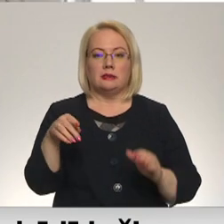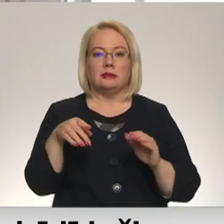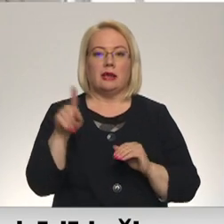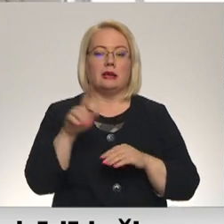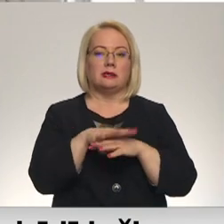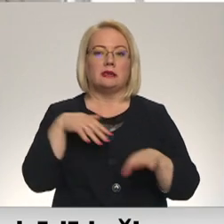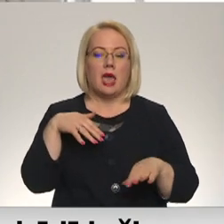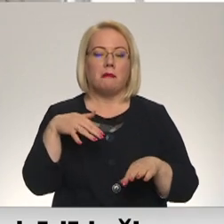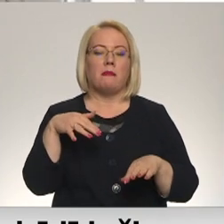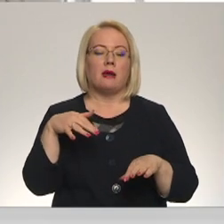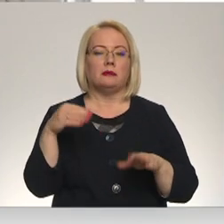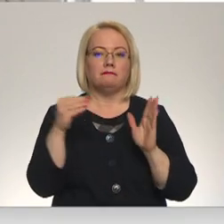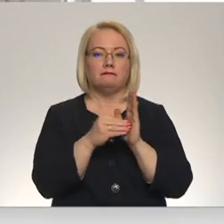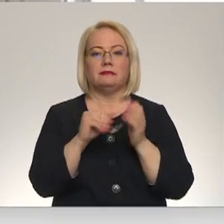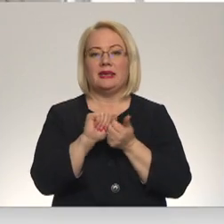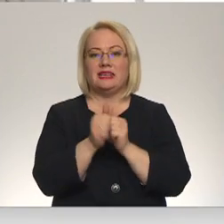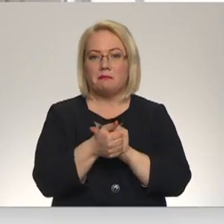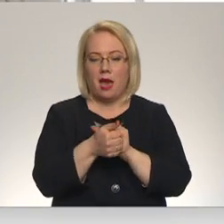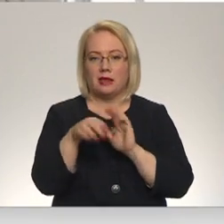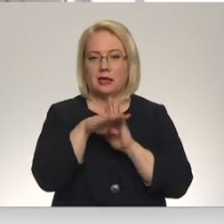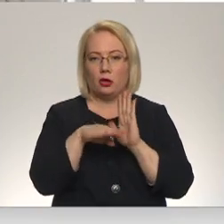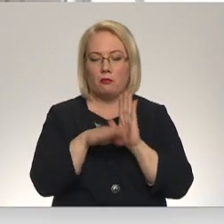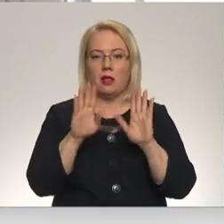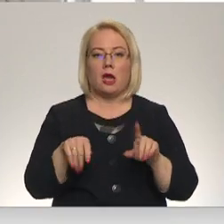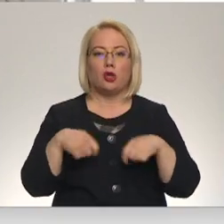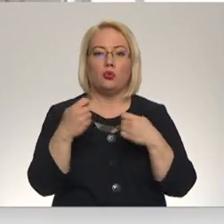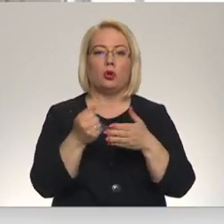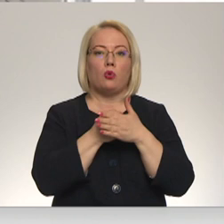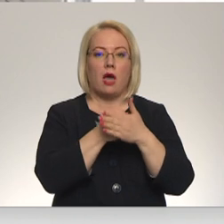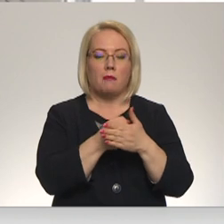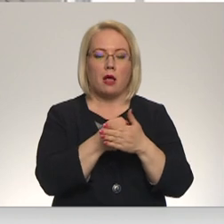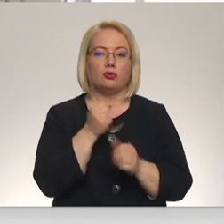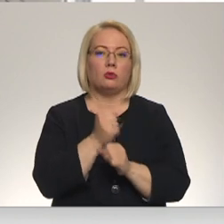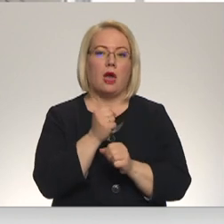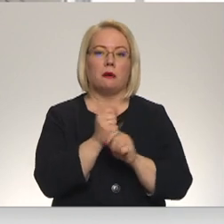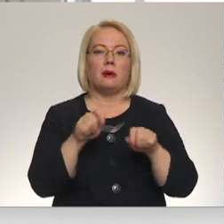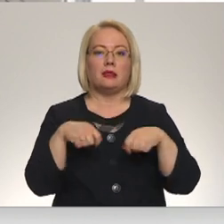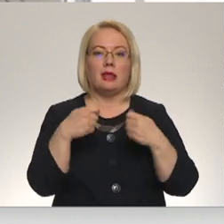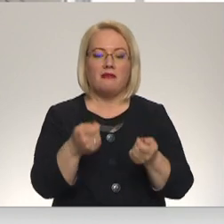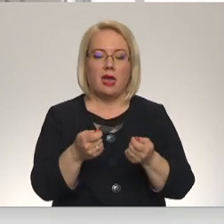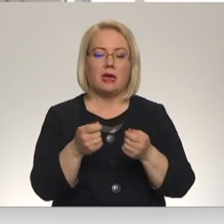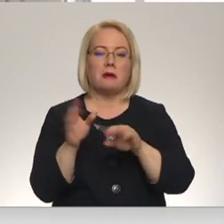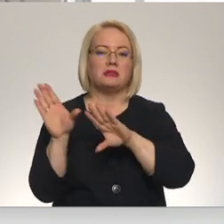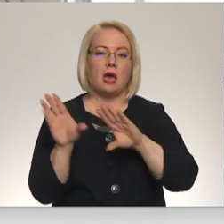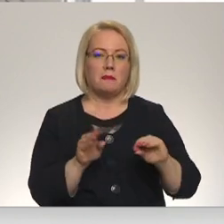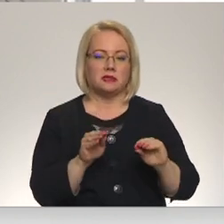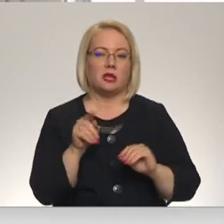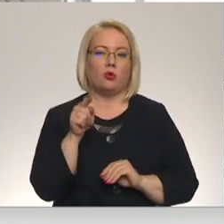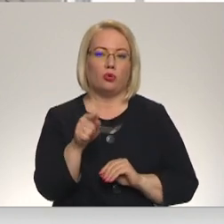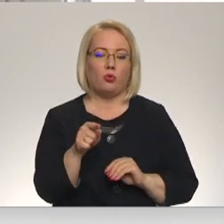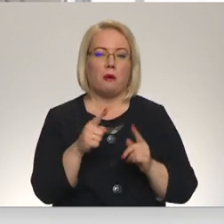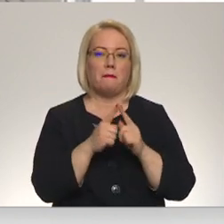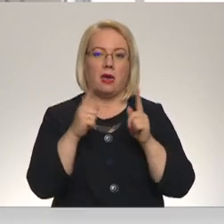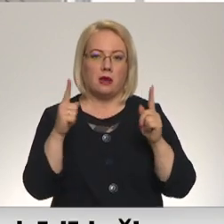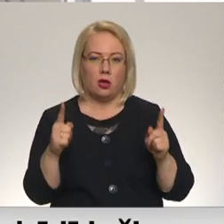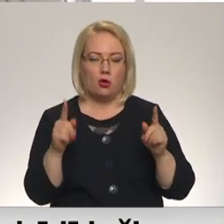iniciētas izmaiņas, lai sniegtu atbalstu darba devējiem, samazinot tātad šo te